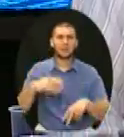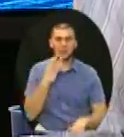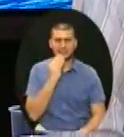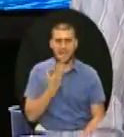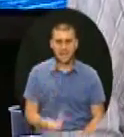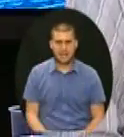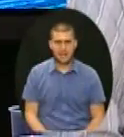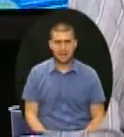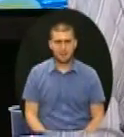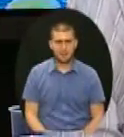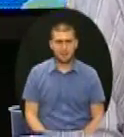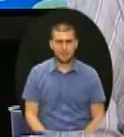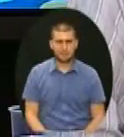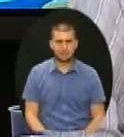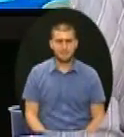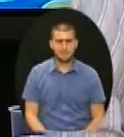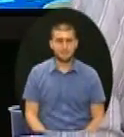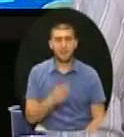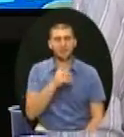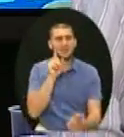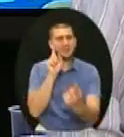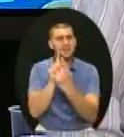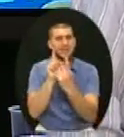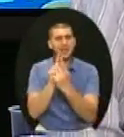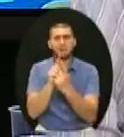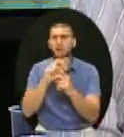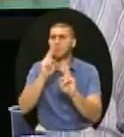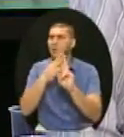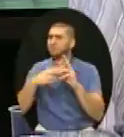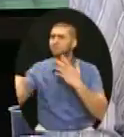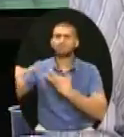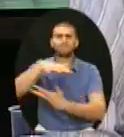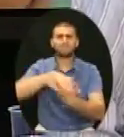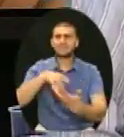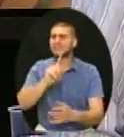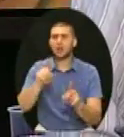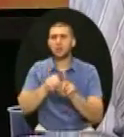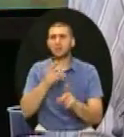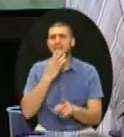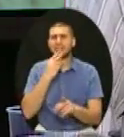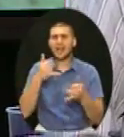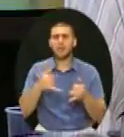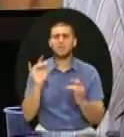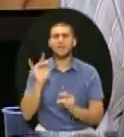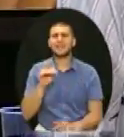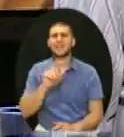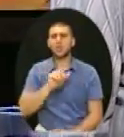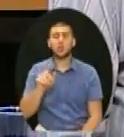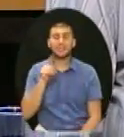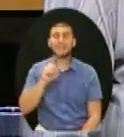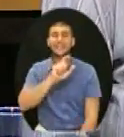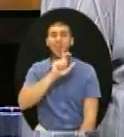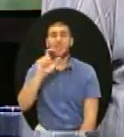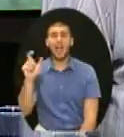לישראל. כן. את נתקלת במיינסטרים, זה לא ישראל היום נגד ידיעות אחרונות, זה ידיעות